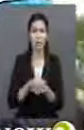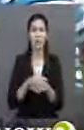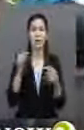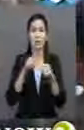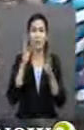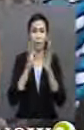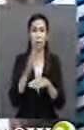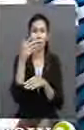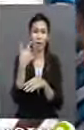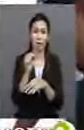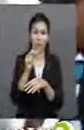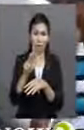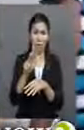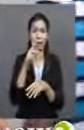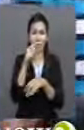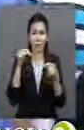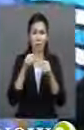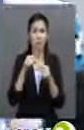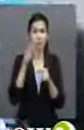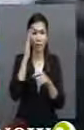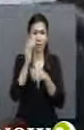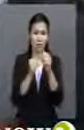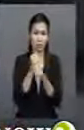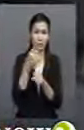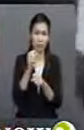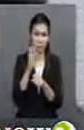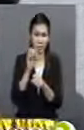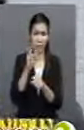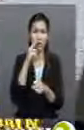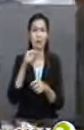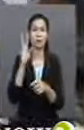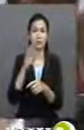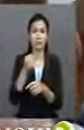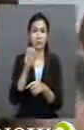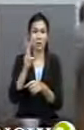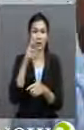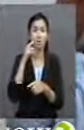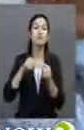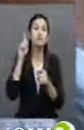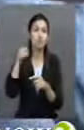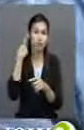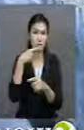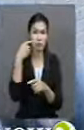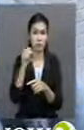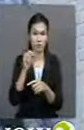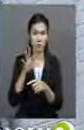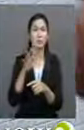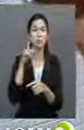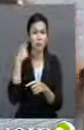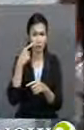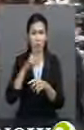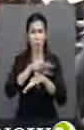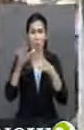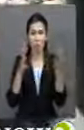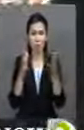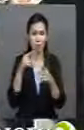ายบุญพบเวียงสมุทรนะครับนายวิโรจน์ยอดเจริญนางสาวรุจิยาเสาสมภพนะครับรวมไป